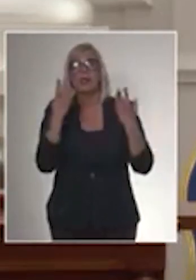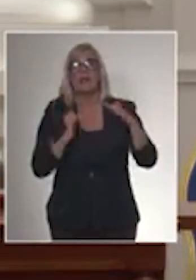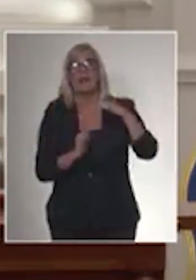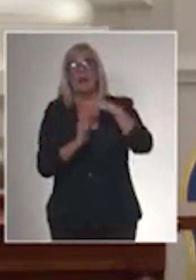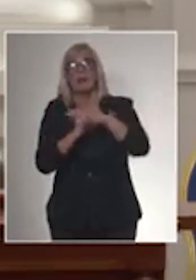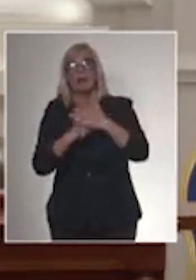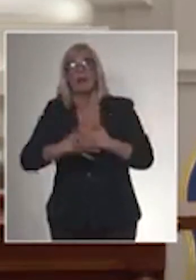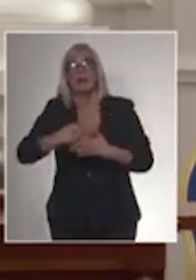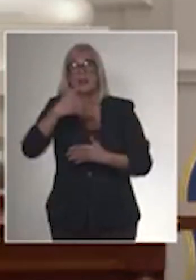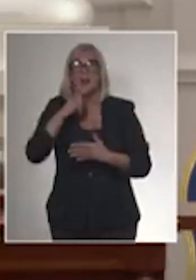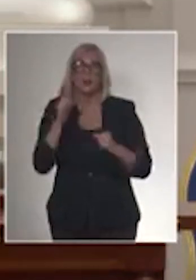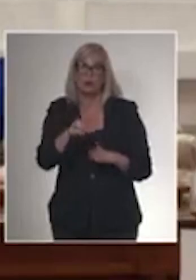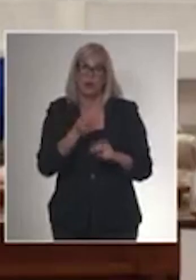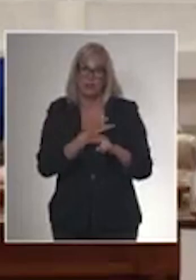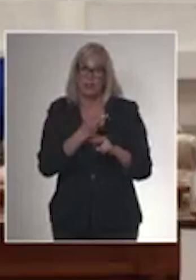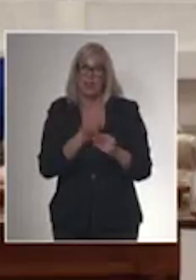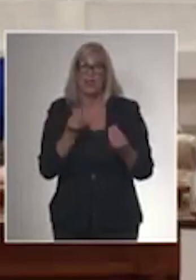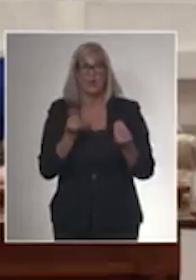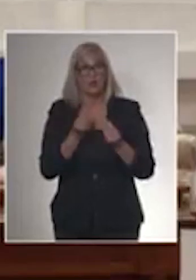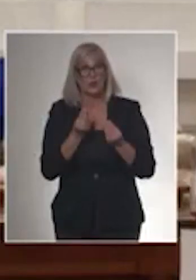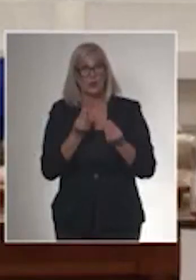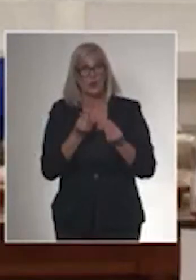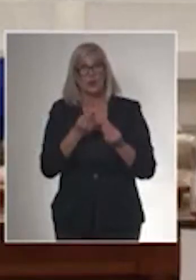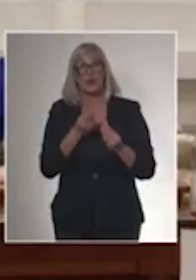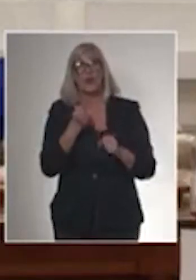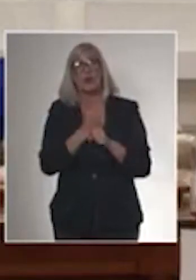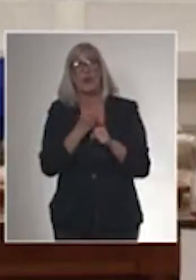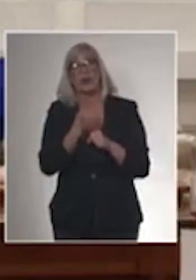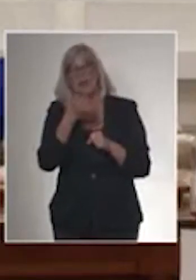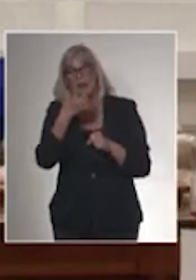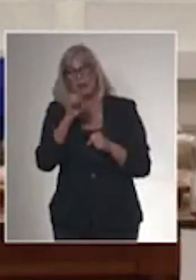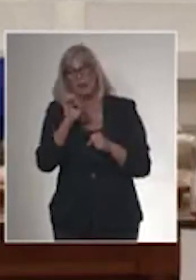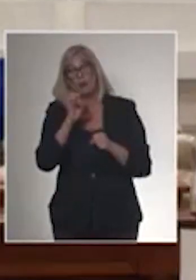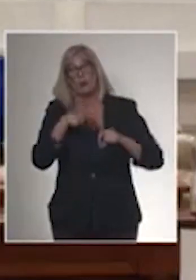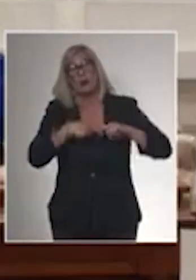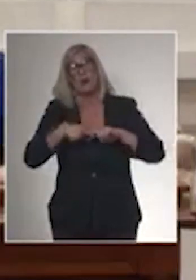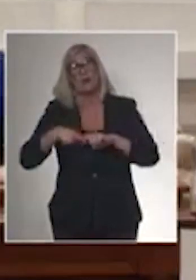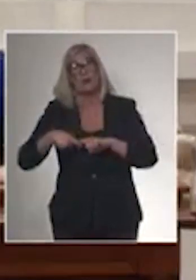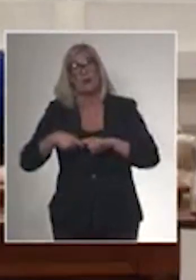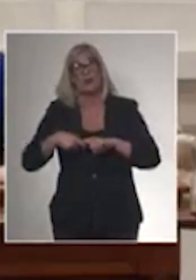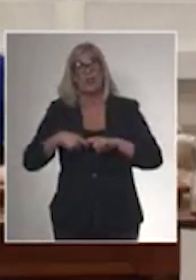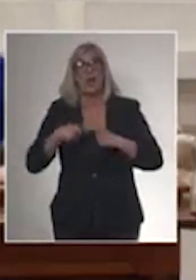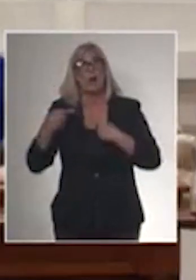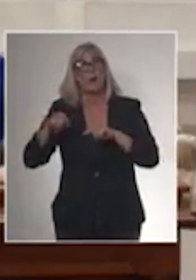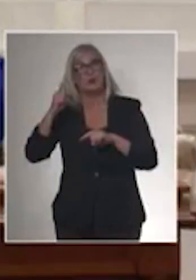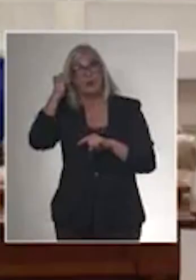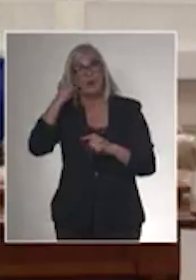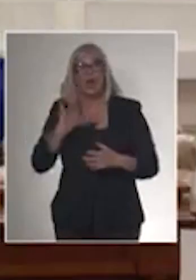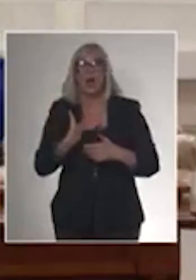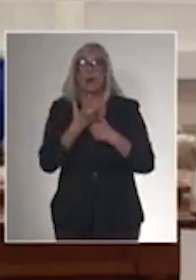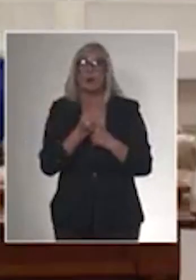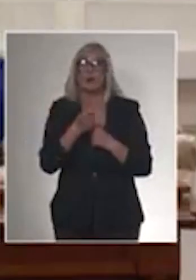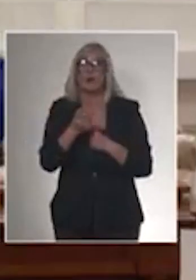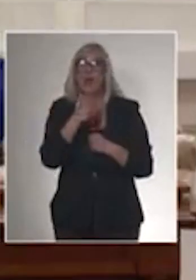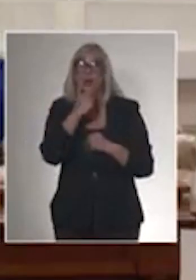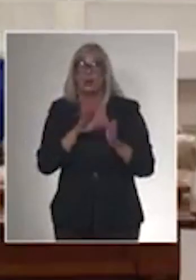така за стабилизација на косините. Тоа подобрува регионалната поврзаност, особено со Косово, а го поддржува економскиот